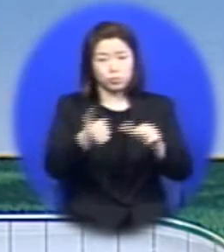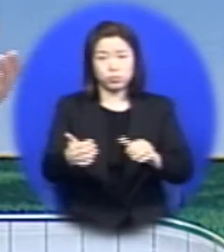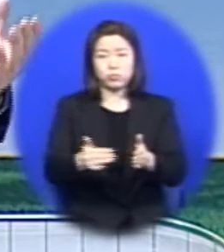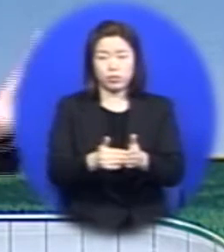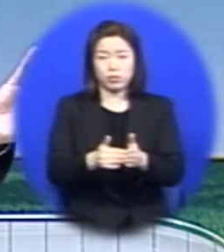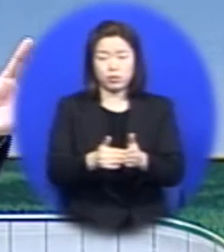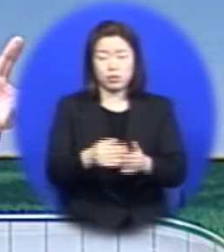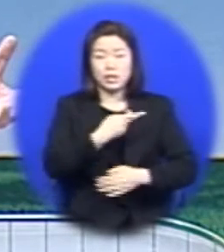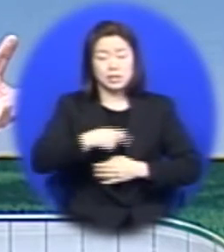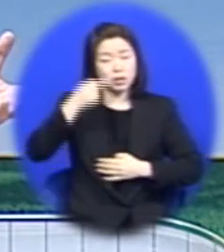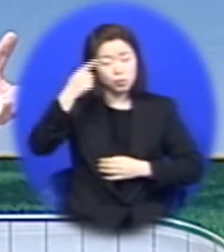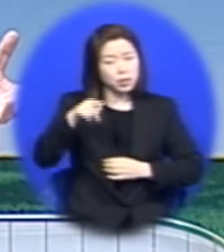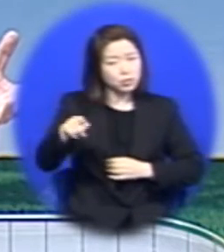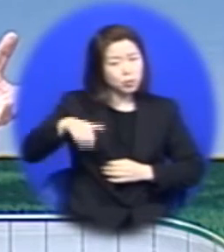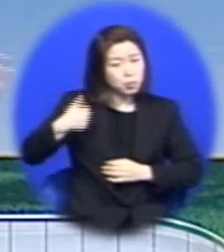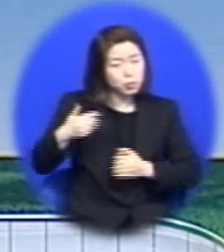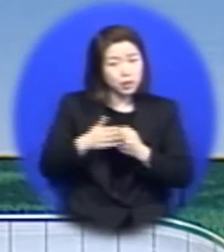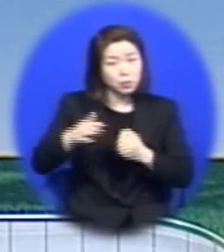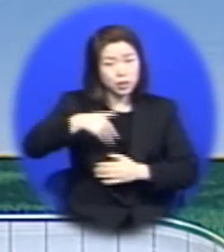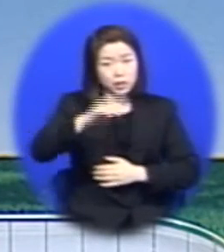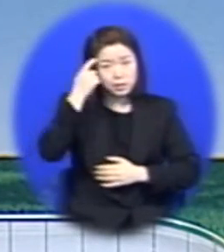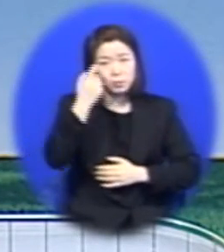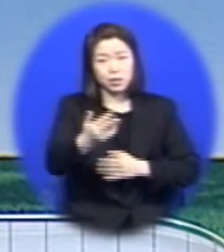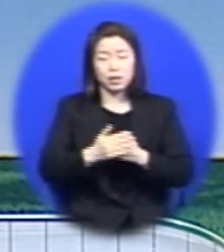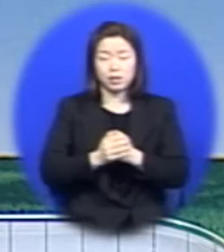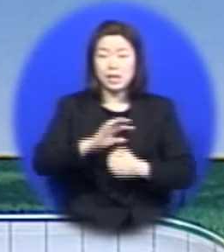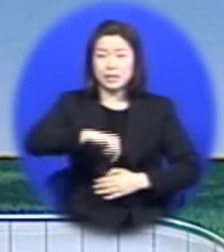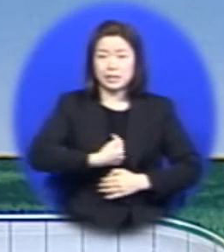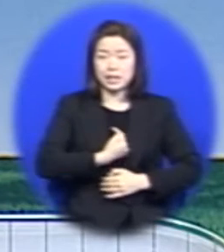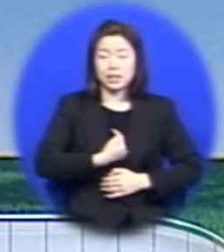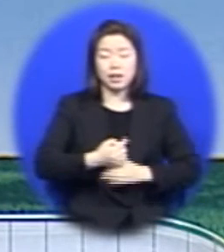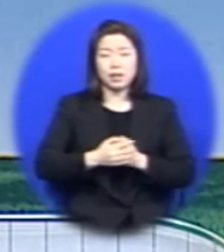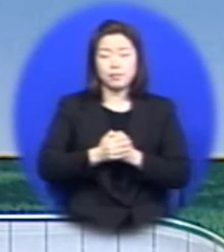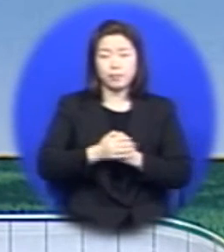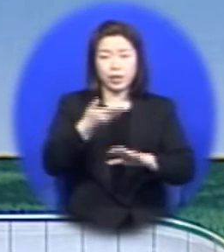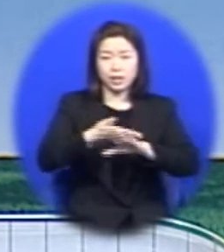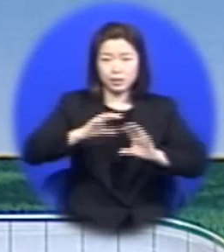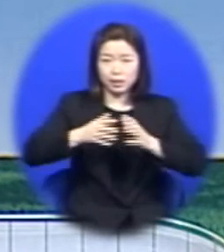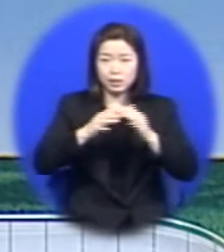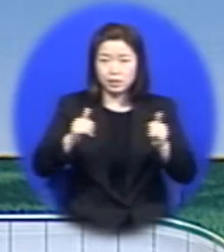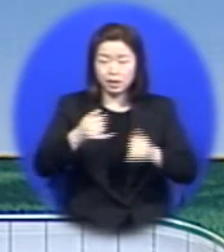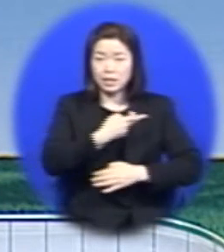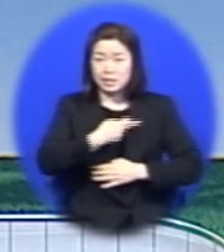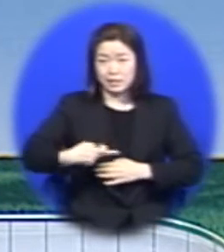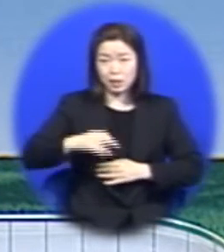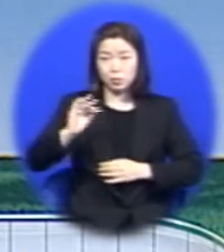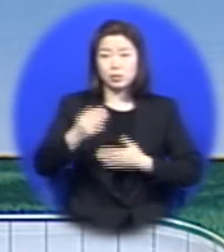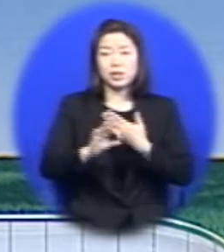사도 바울이 그걸 몰라서 그랬을까요? 사도 바울은 자기가 이방인의 사도가